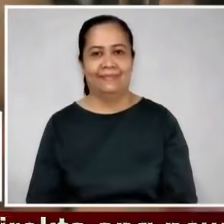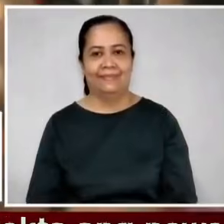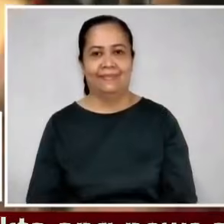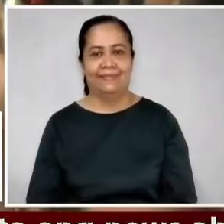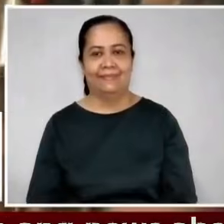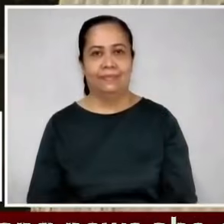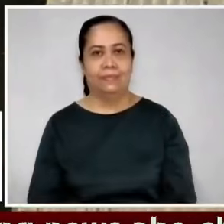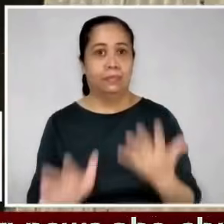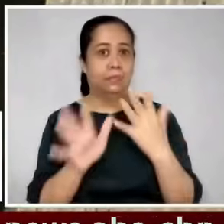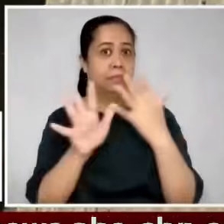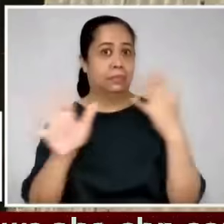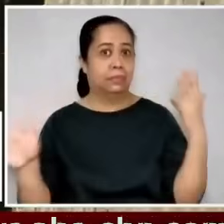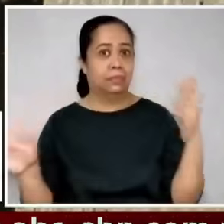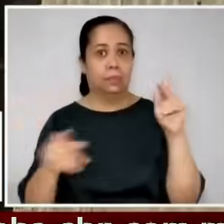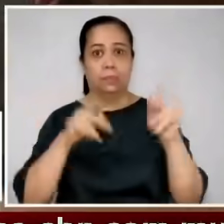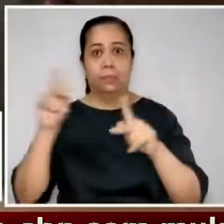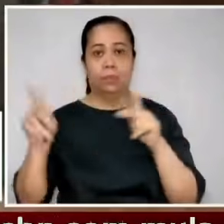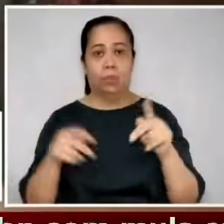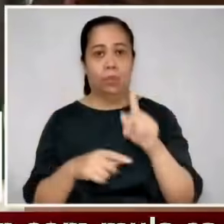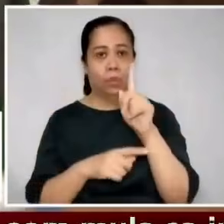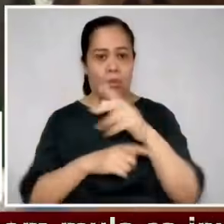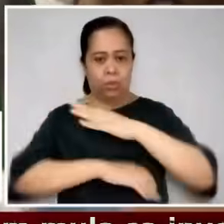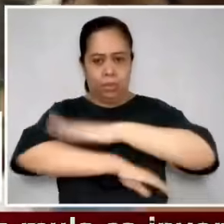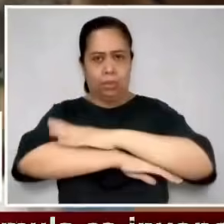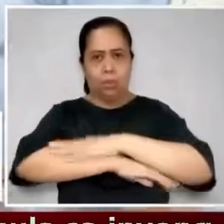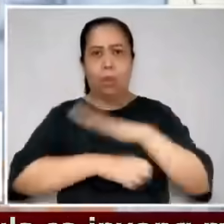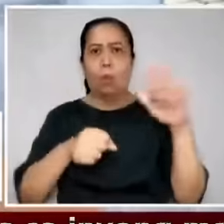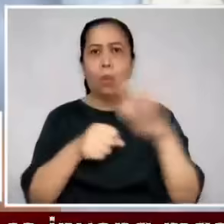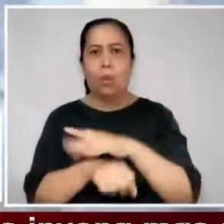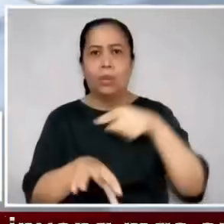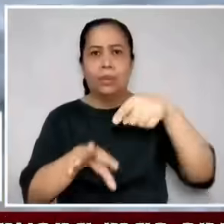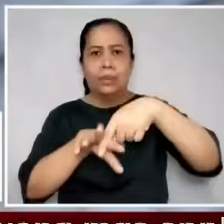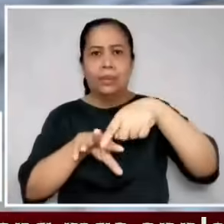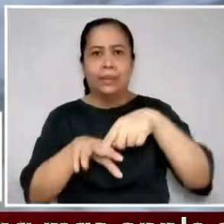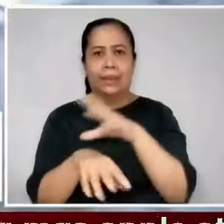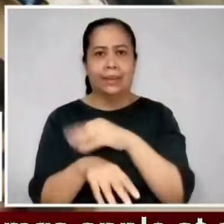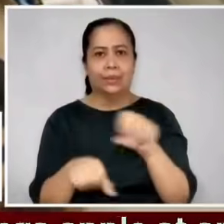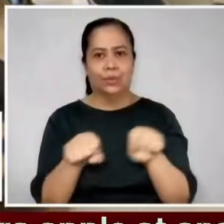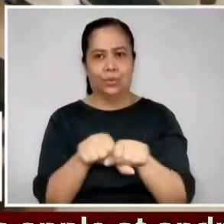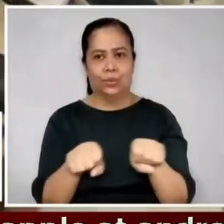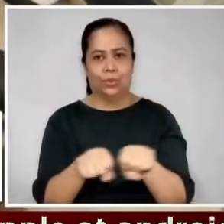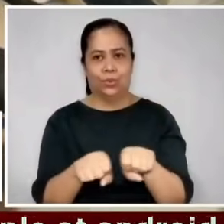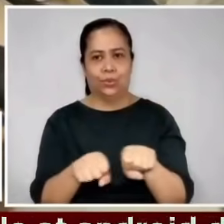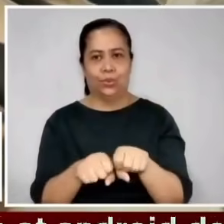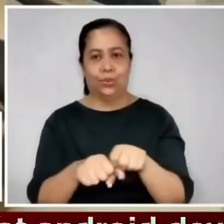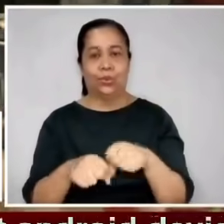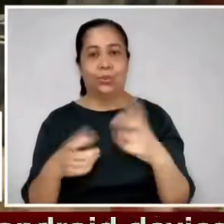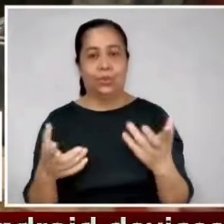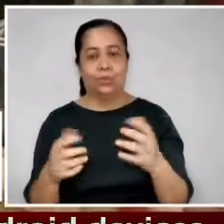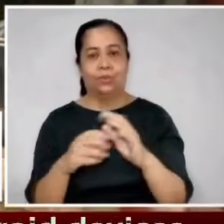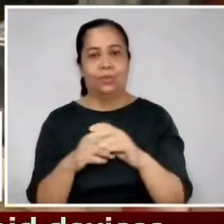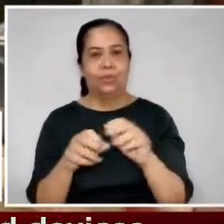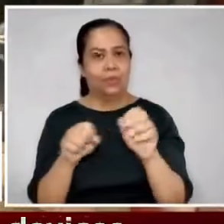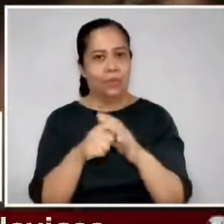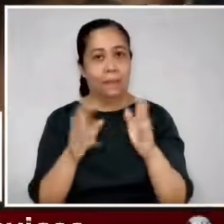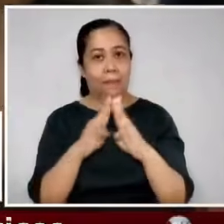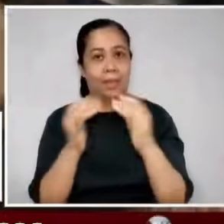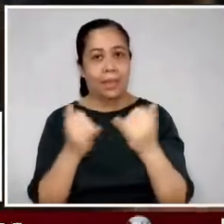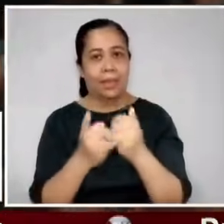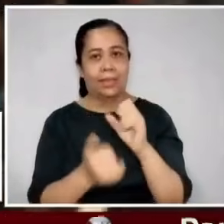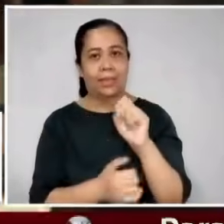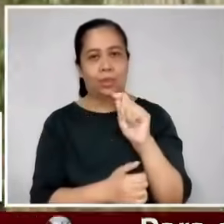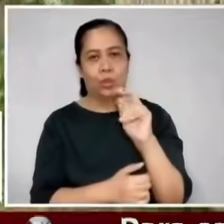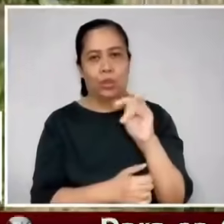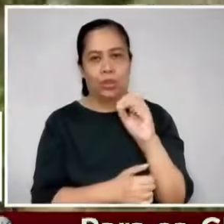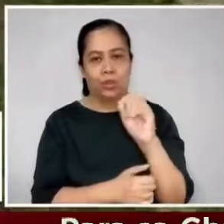Pinilahan ng mga tao ang dalawang mesang puno ng tsinelas at sapatos sa dalawang tindahan ng balat at sapatos sa Barangay Santo Niño, Marikina